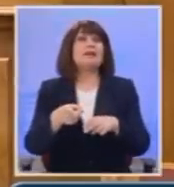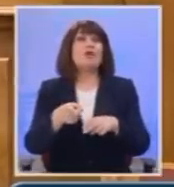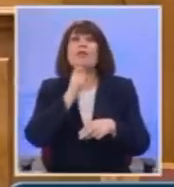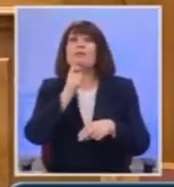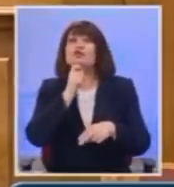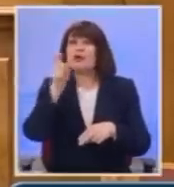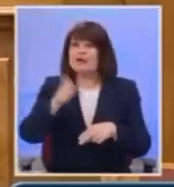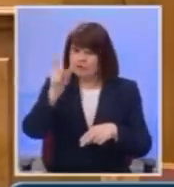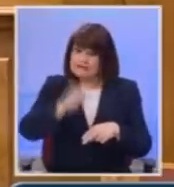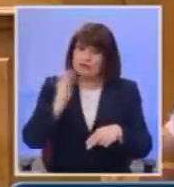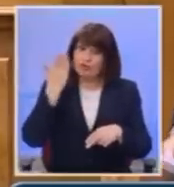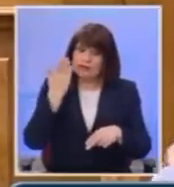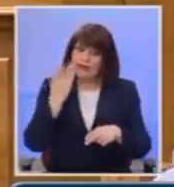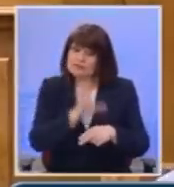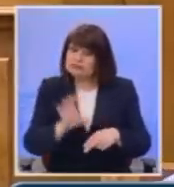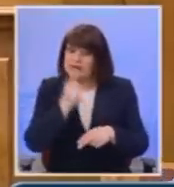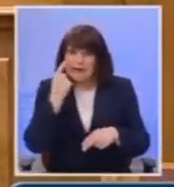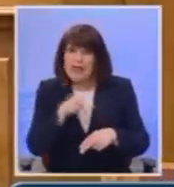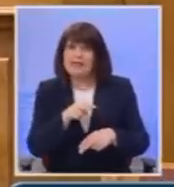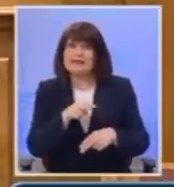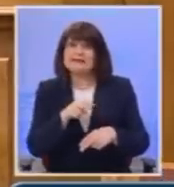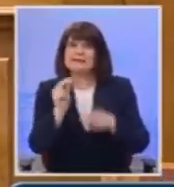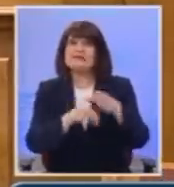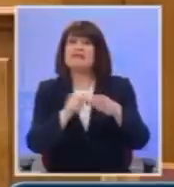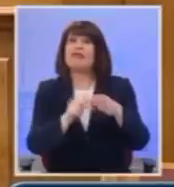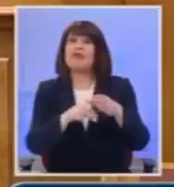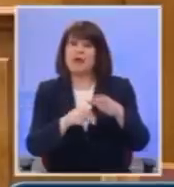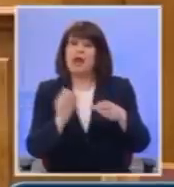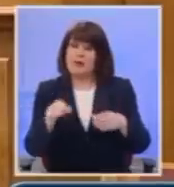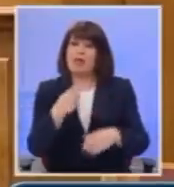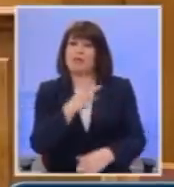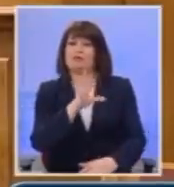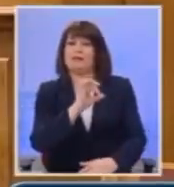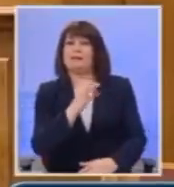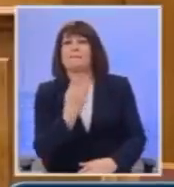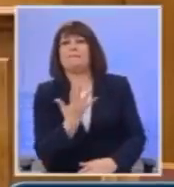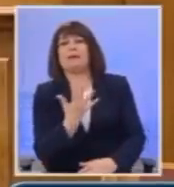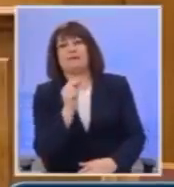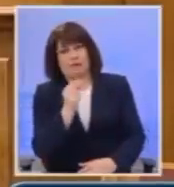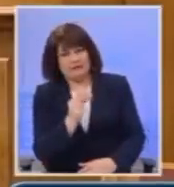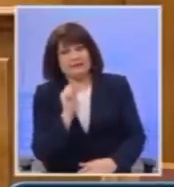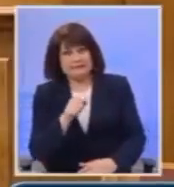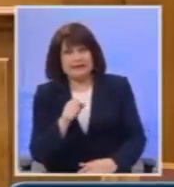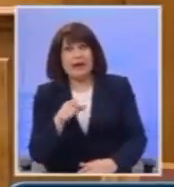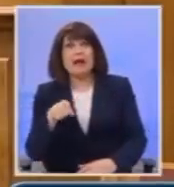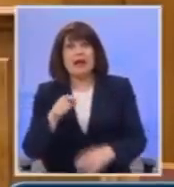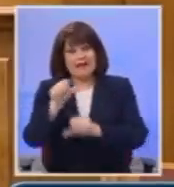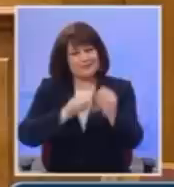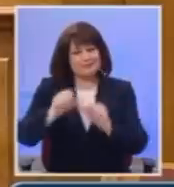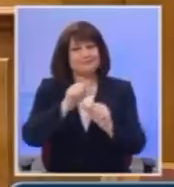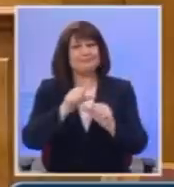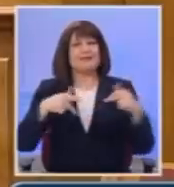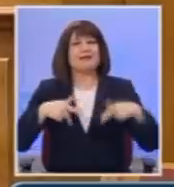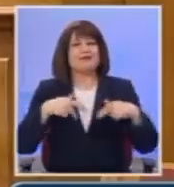αρχείο, από εκείνη την ψηφοφορία πρόκριμα για την πρώτη αλλαγή κυβέρνησης